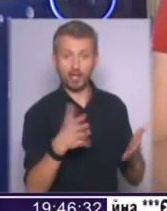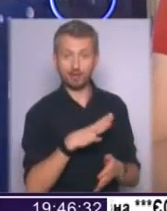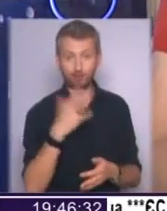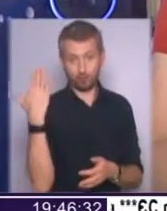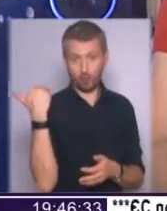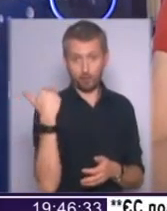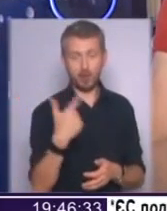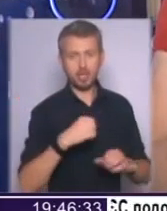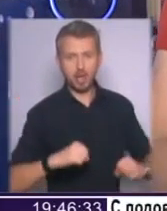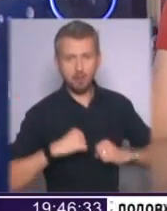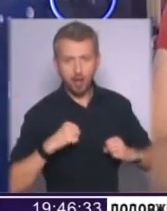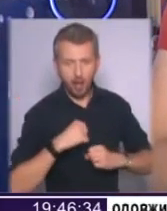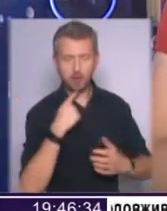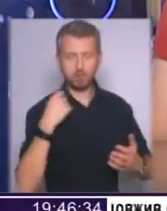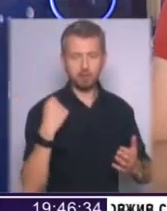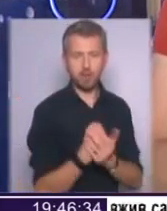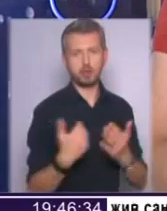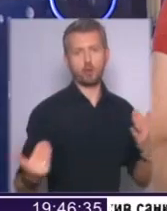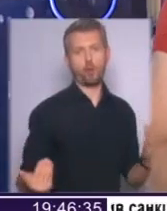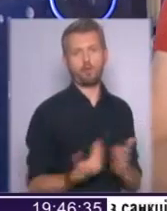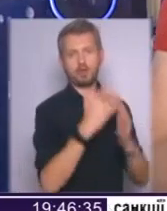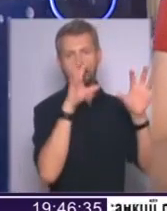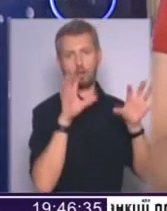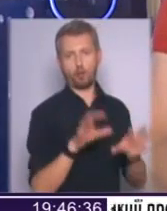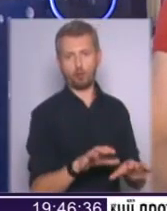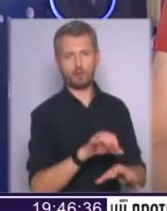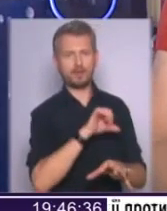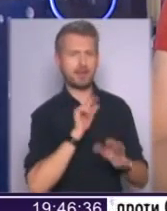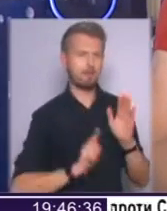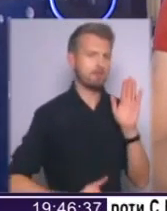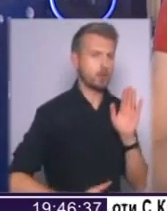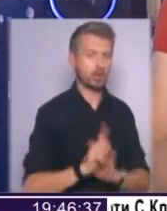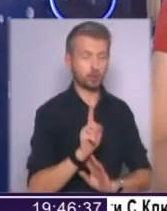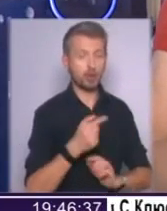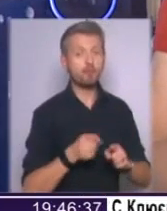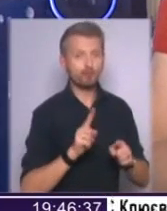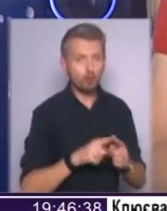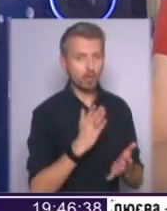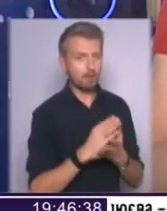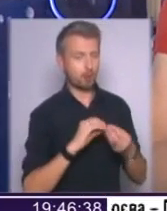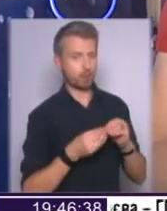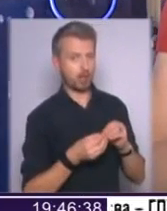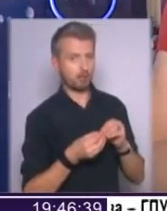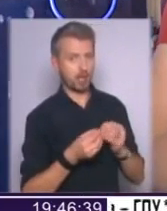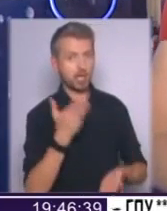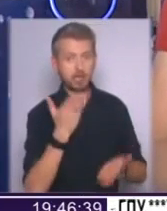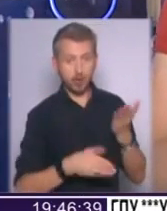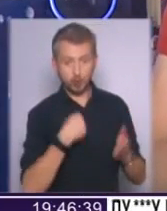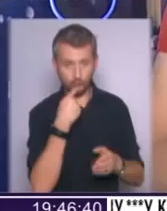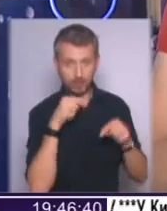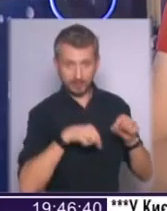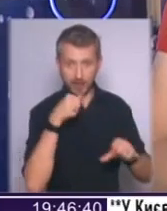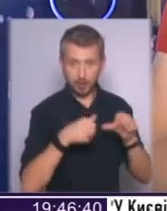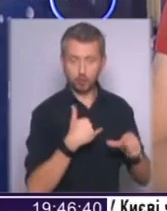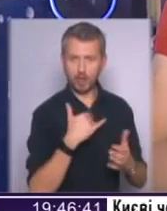намагаються чомусь знову приймати новий закон з самого початку. Да? І в цьому полягає проблема. В даному році, якщо говорити про цей рік, то, звісно, тут є